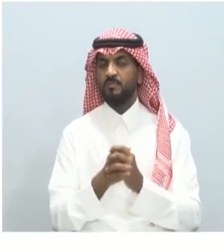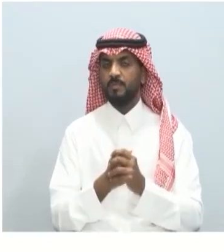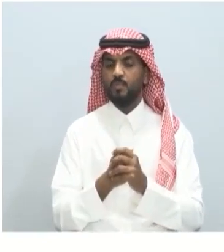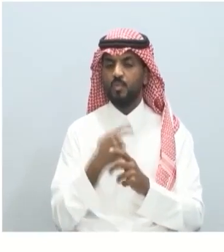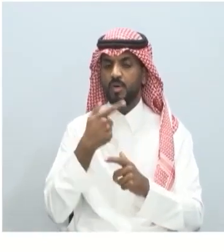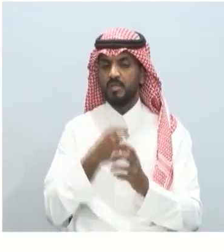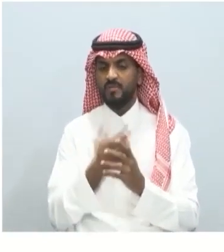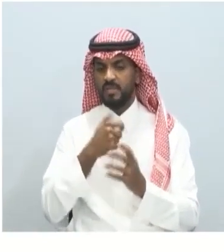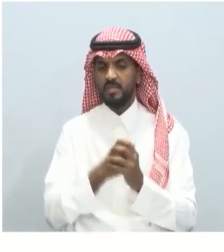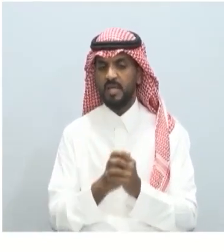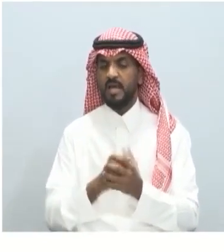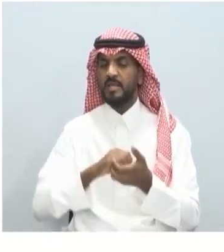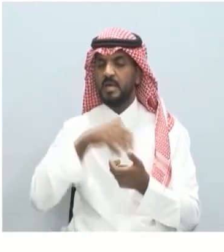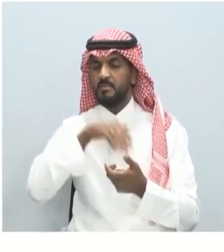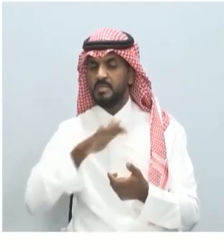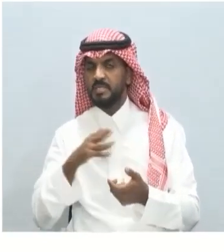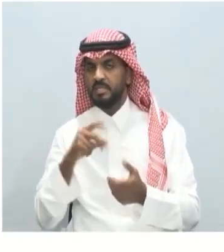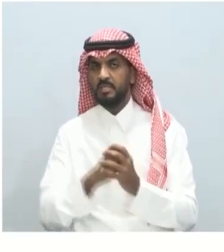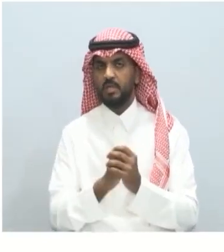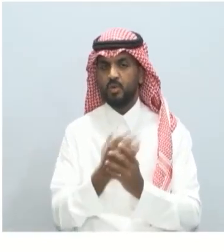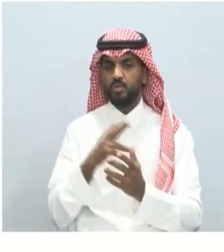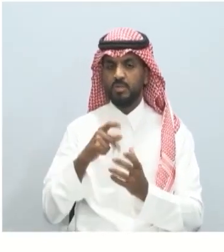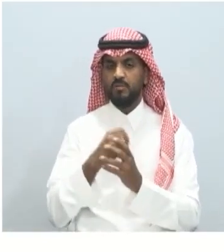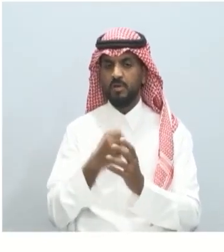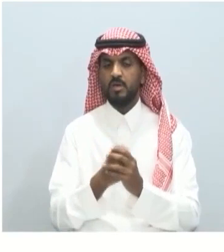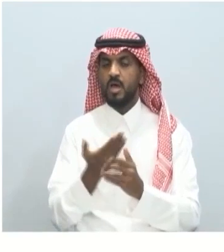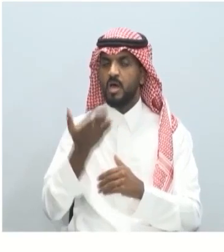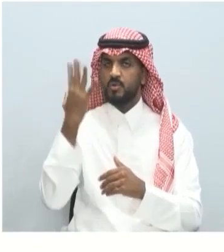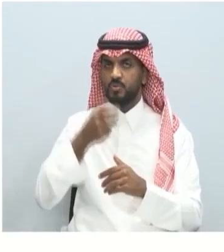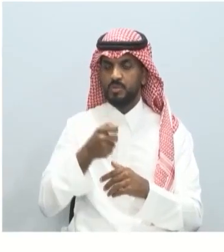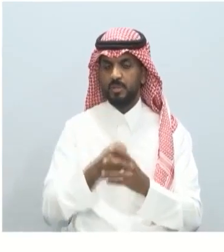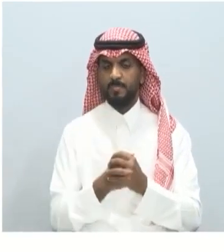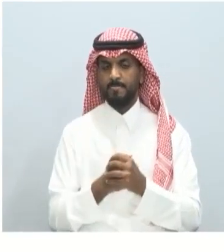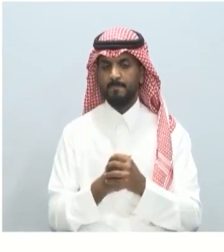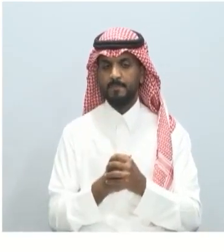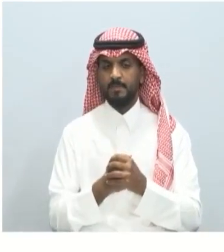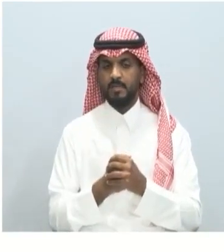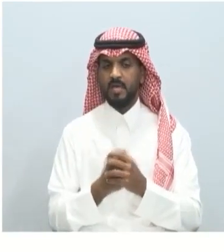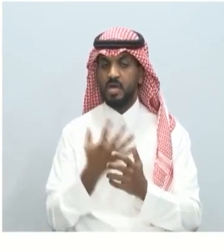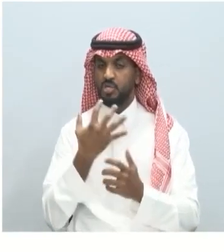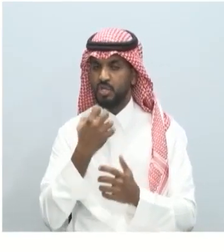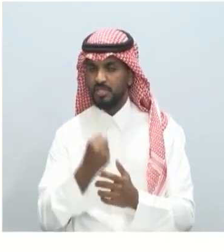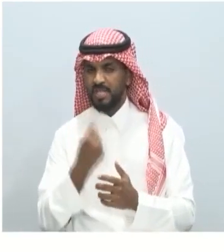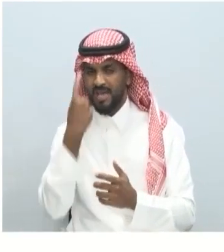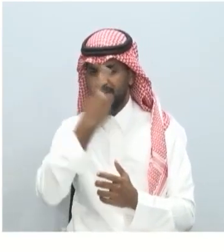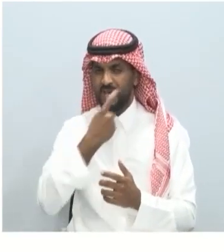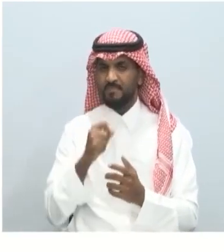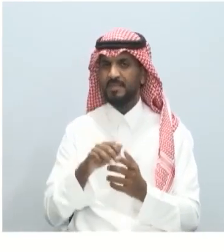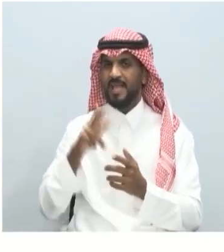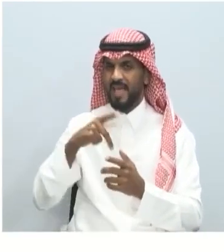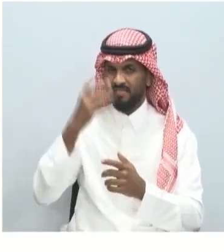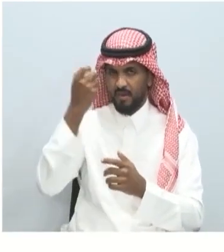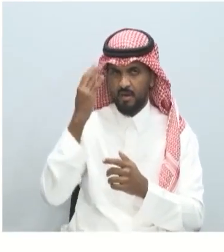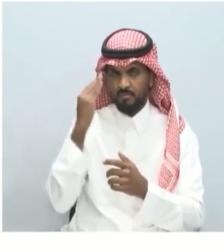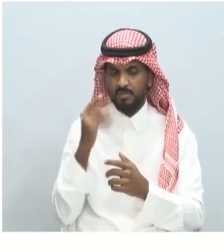متفق عليه عن ابن سعيد الخدري رضي الله عنه قال كان رسول الله صلى الله عليه وسلم اشد حياء من العذراء في